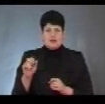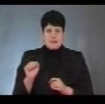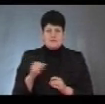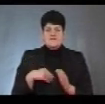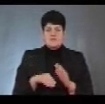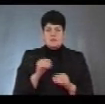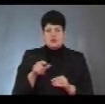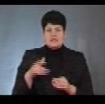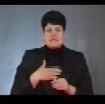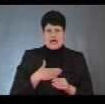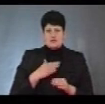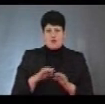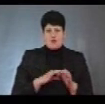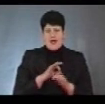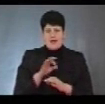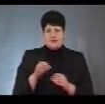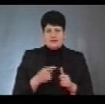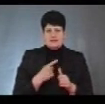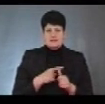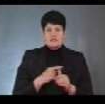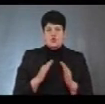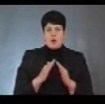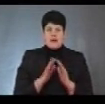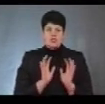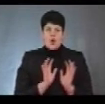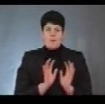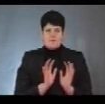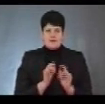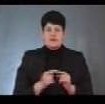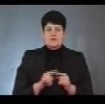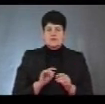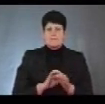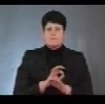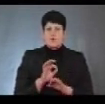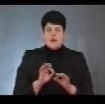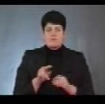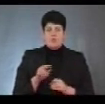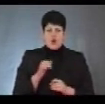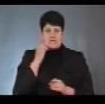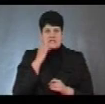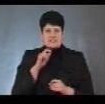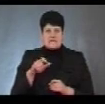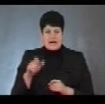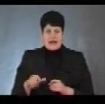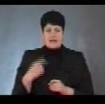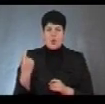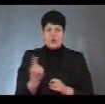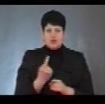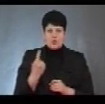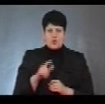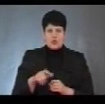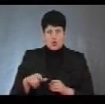із нашого проекту, який називається «Домашня опіка». Це є проект по стареньких, літніх, одиноких